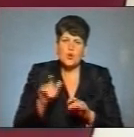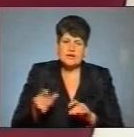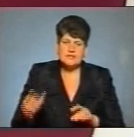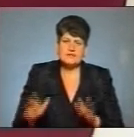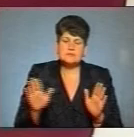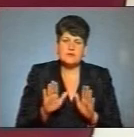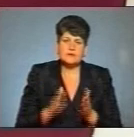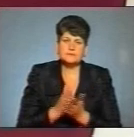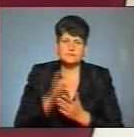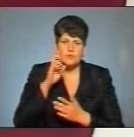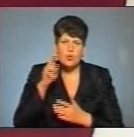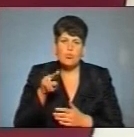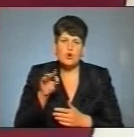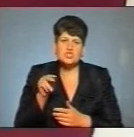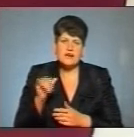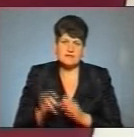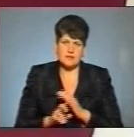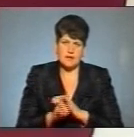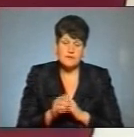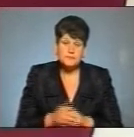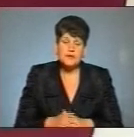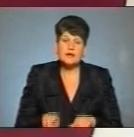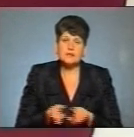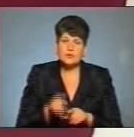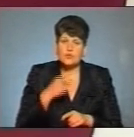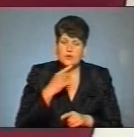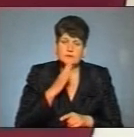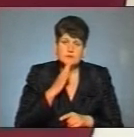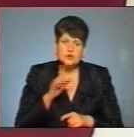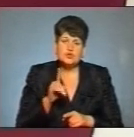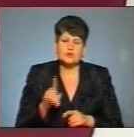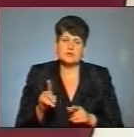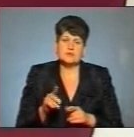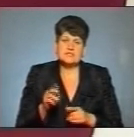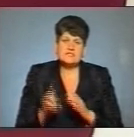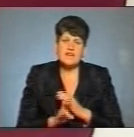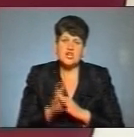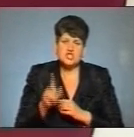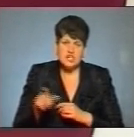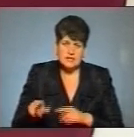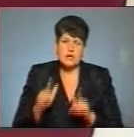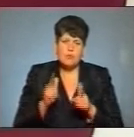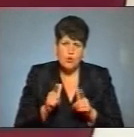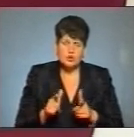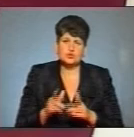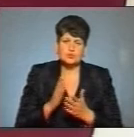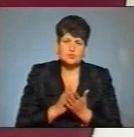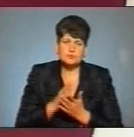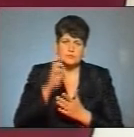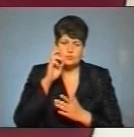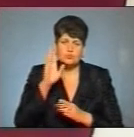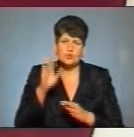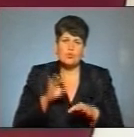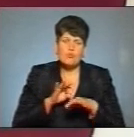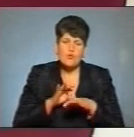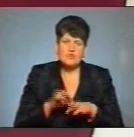на богослужіннях у Почаївській лаврі. Оксана Чайчук каже, що священники Почаївської лаври погодилися, що богослужіння там проводитимуть